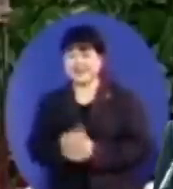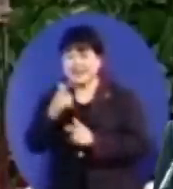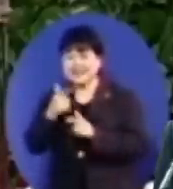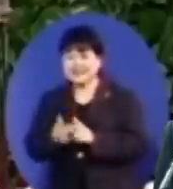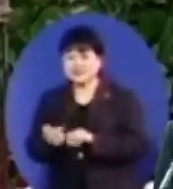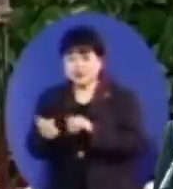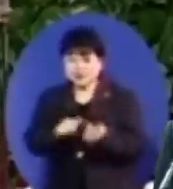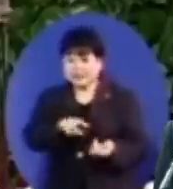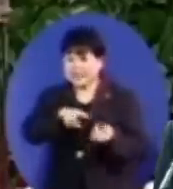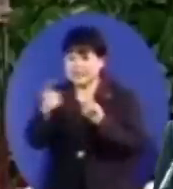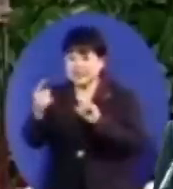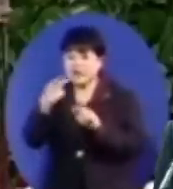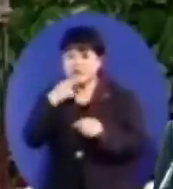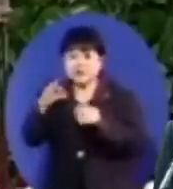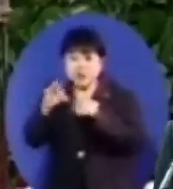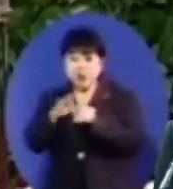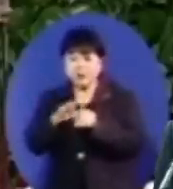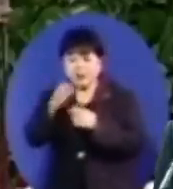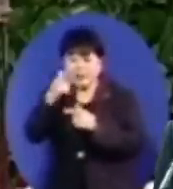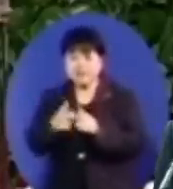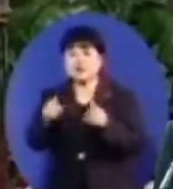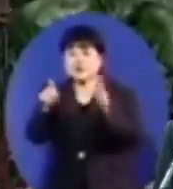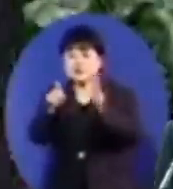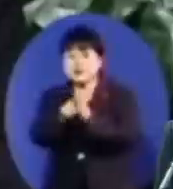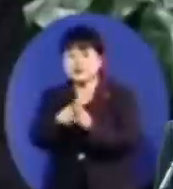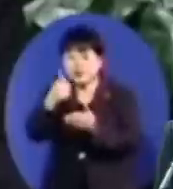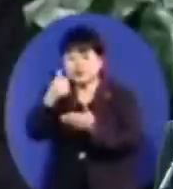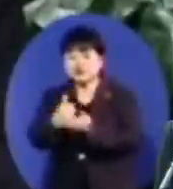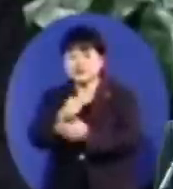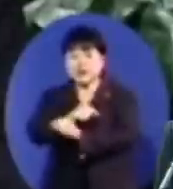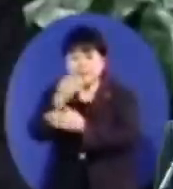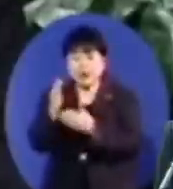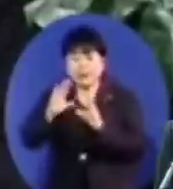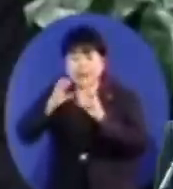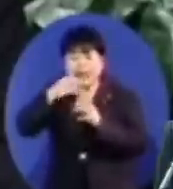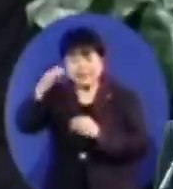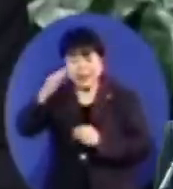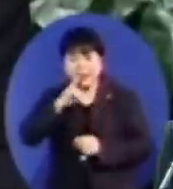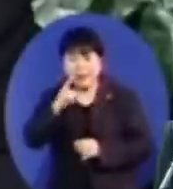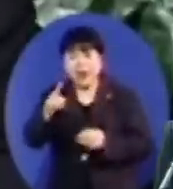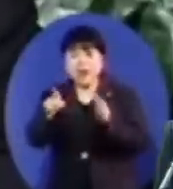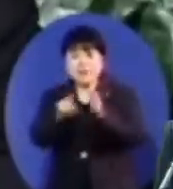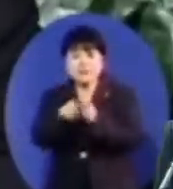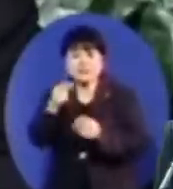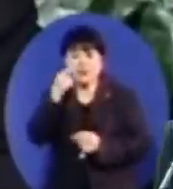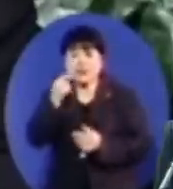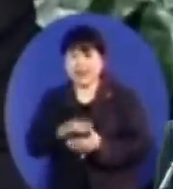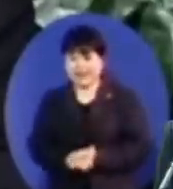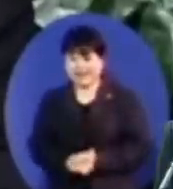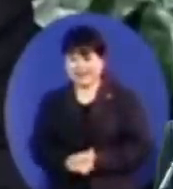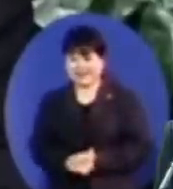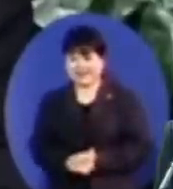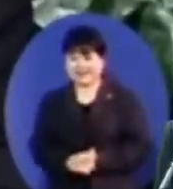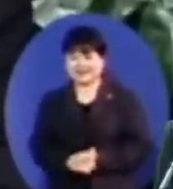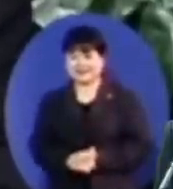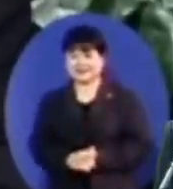예수님이 죽었다가 살아나지 않았으면 우리 예수 믿으면 죄사함 받고 천국 간다는 말 믿을 수 없어요.